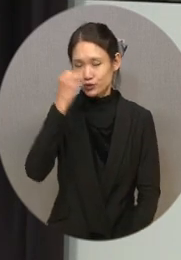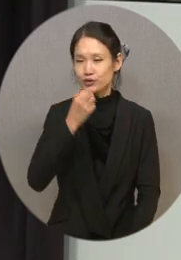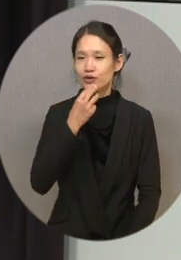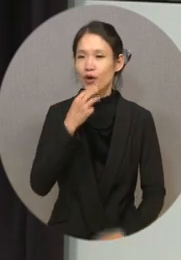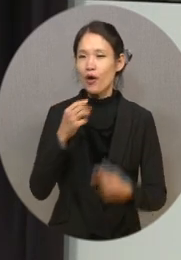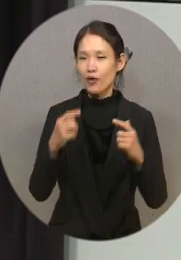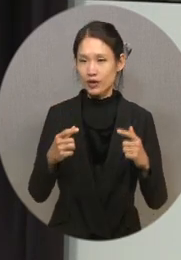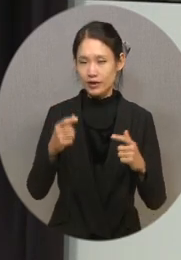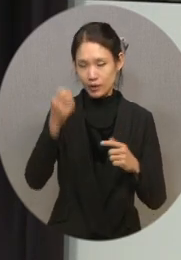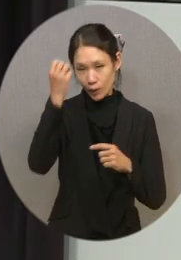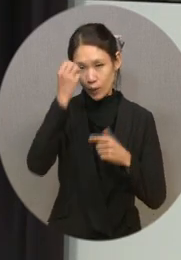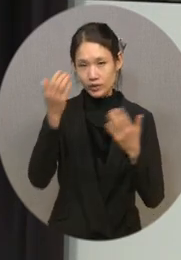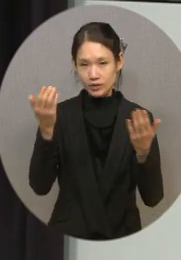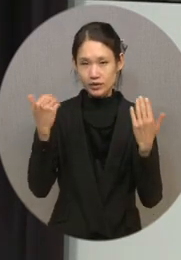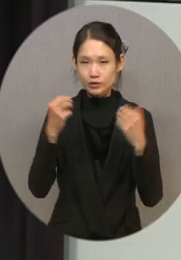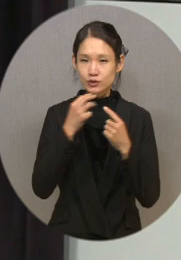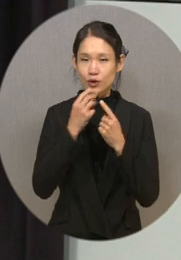서울대학